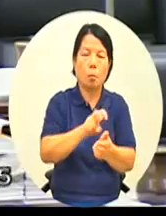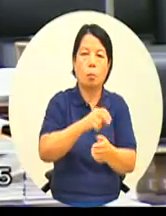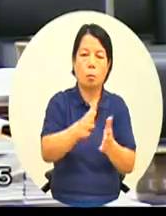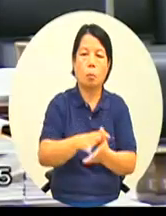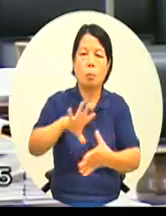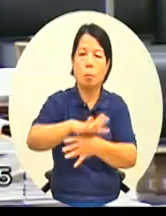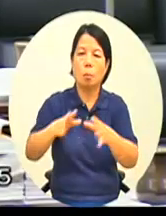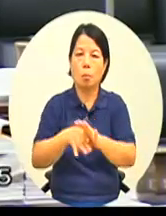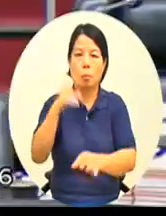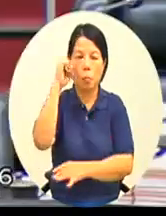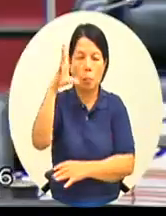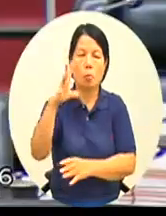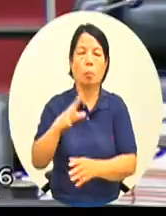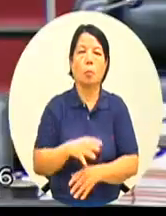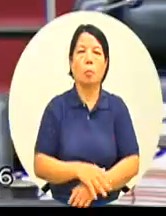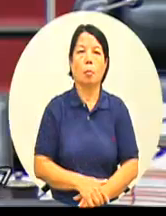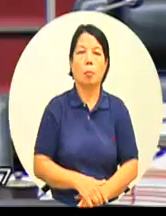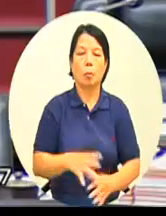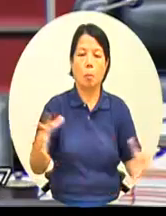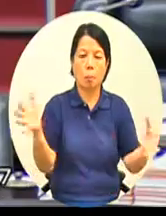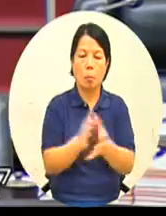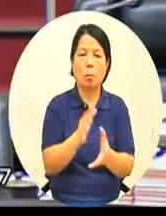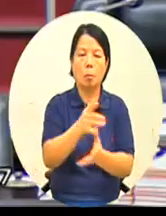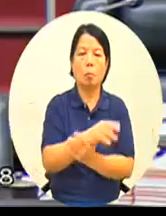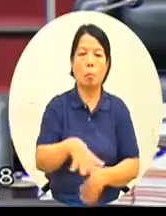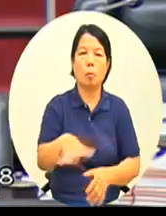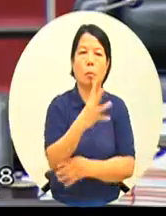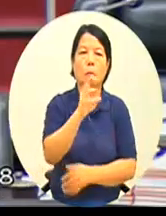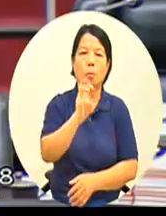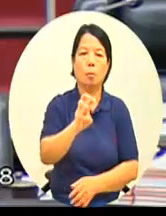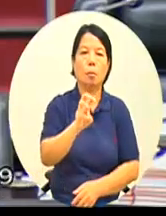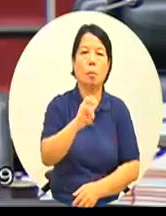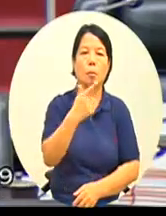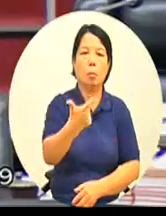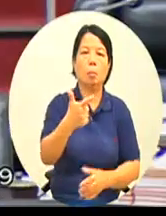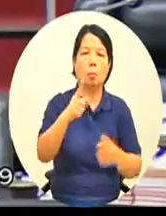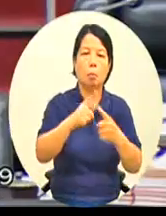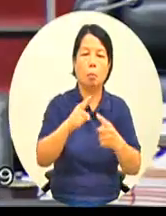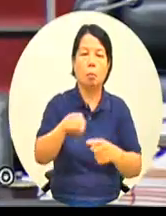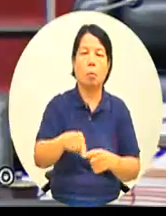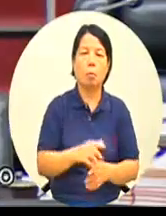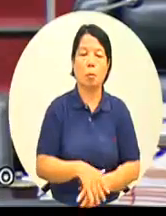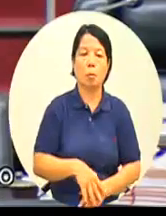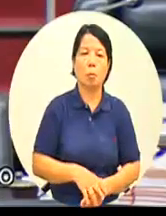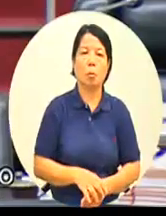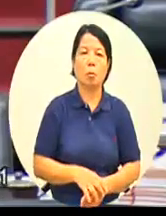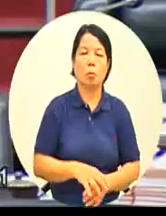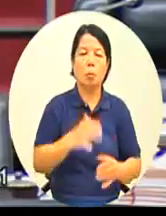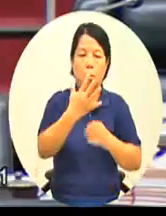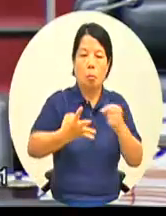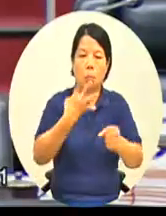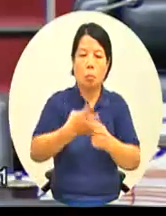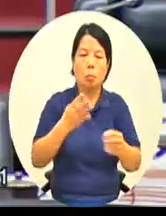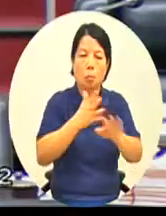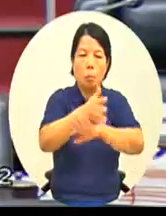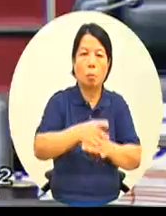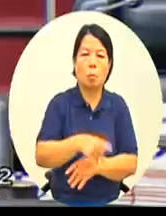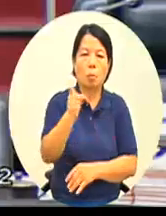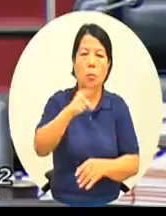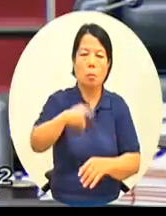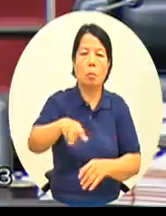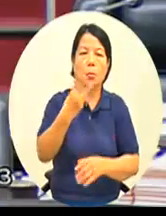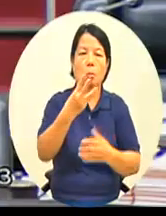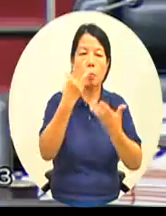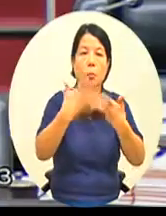化创意产业，加起来总共436人。这个四年来已经超过1300多个人来